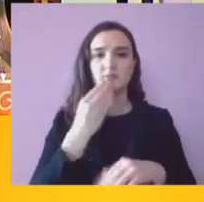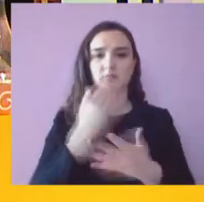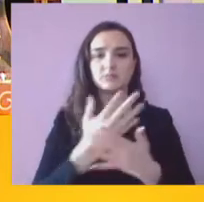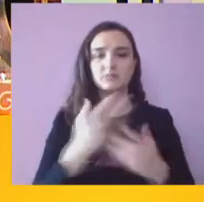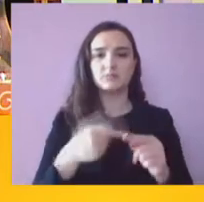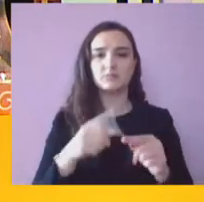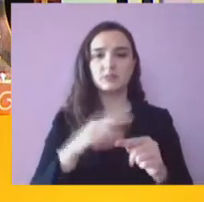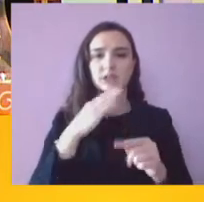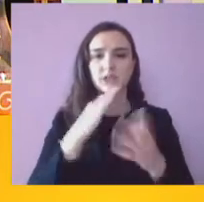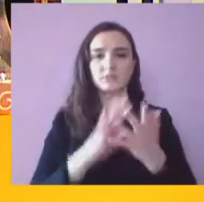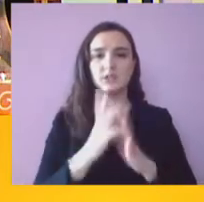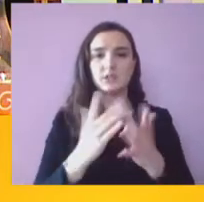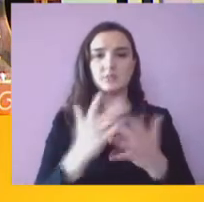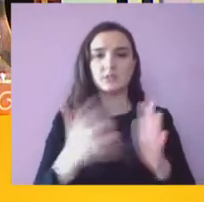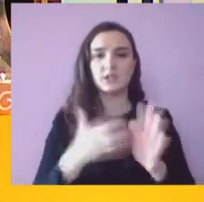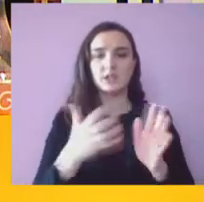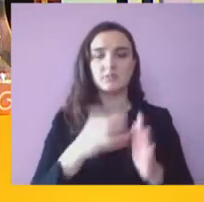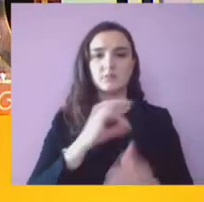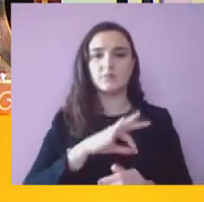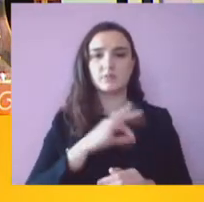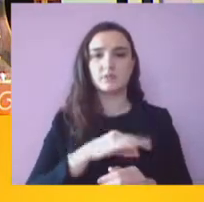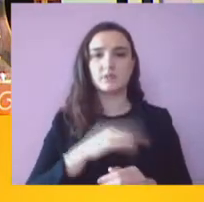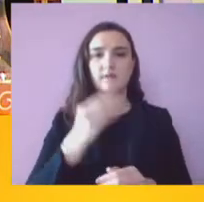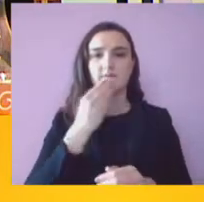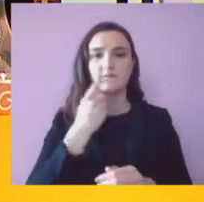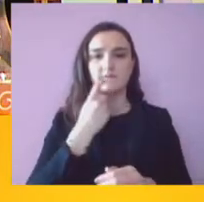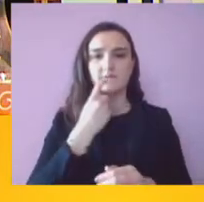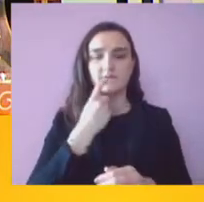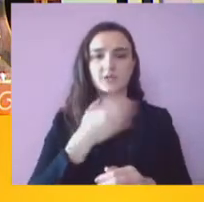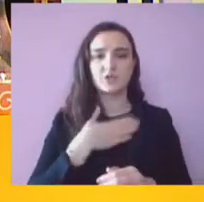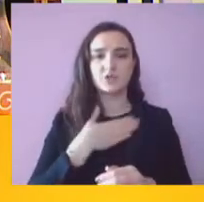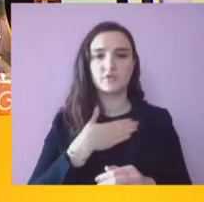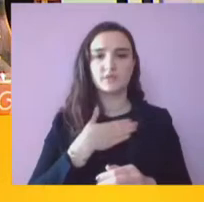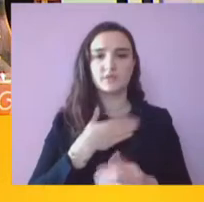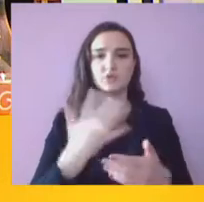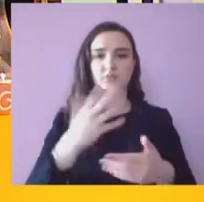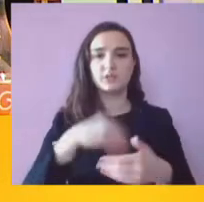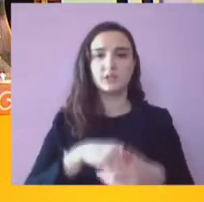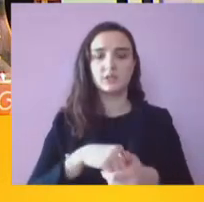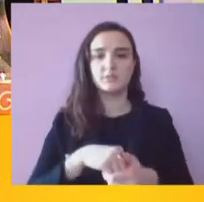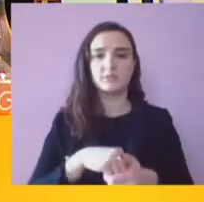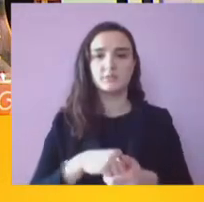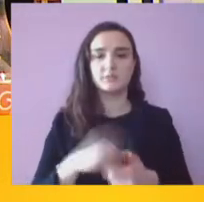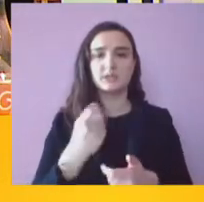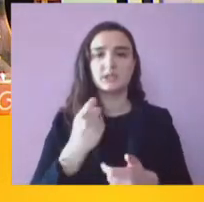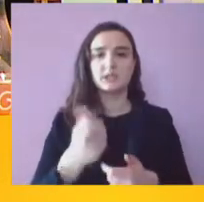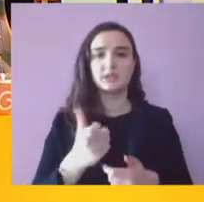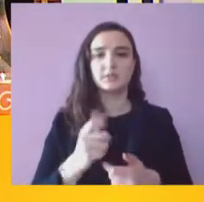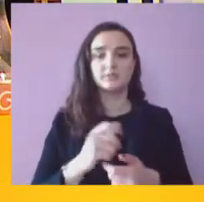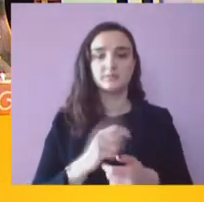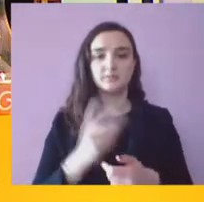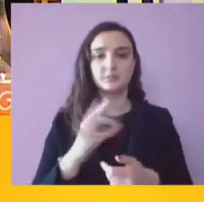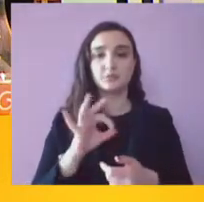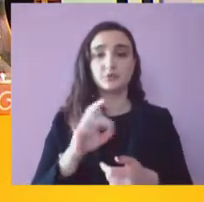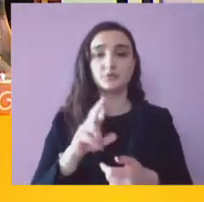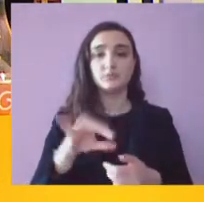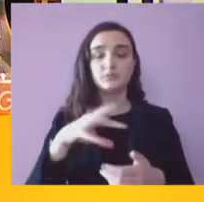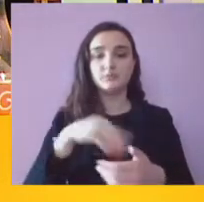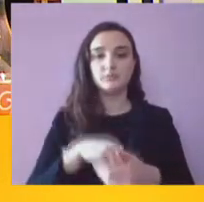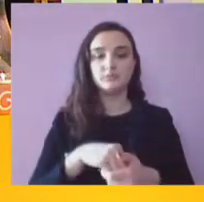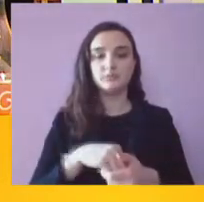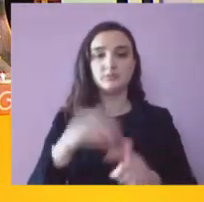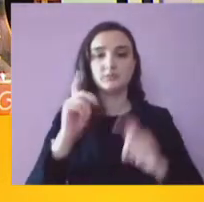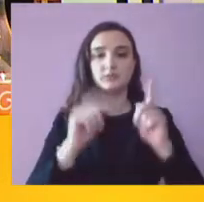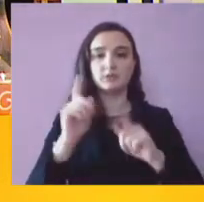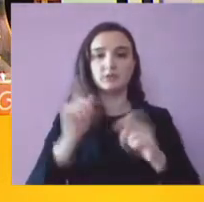მოვიხმართ ხოლმე, მაგრამ კვერცხი, რომელიც ჩვენი რაციონის შემადგენელი ნაწილია მცირე რაოდენობით, მაგრამ იოდს შეიცავს, რძის